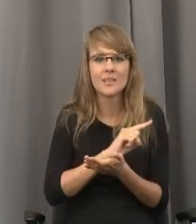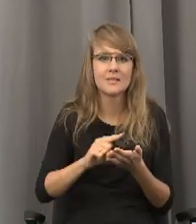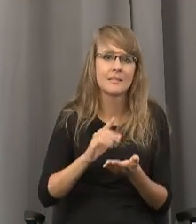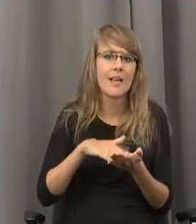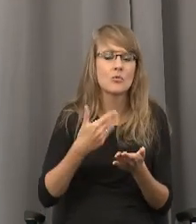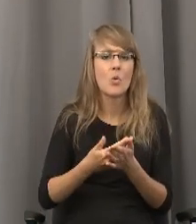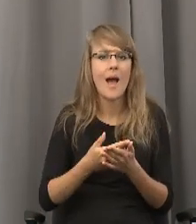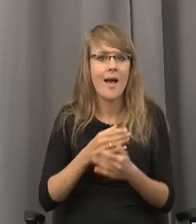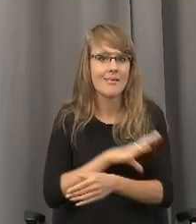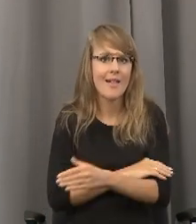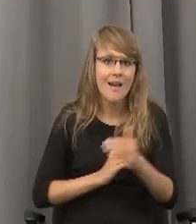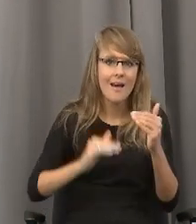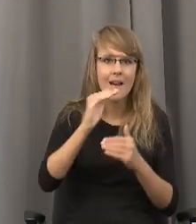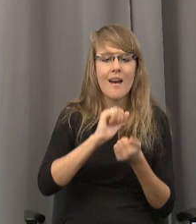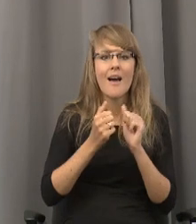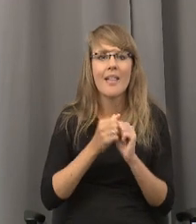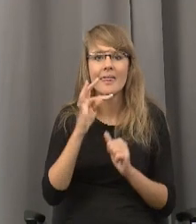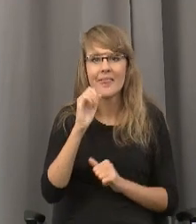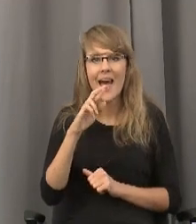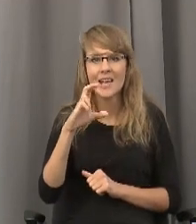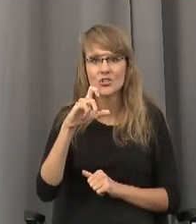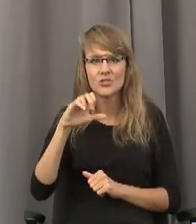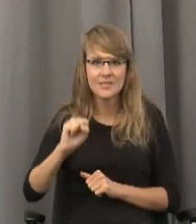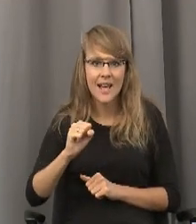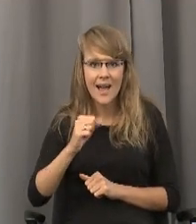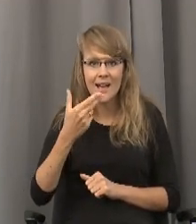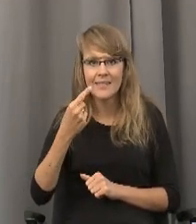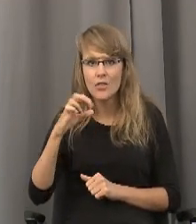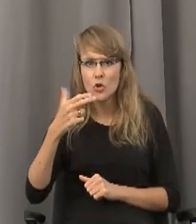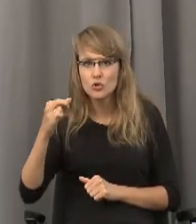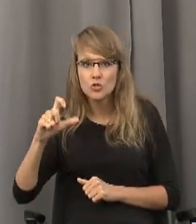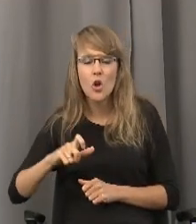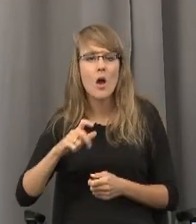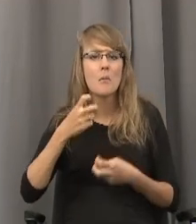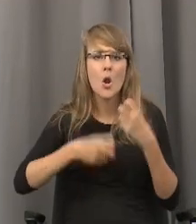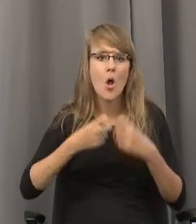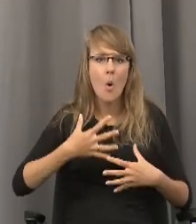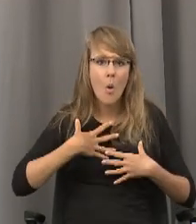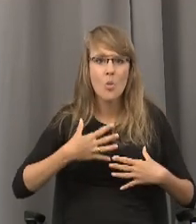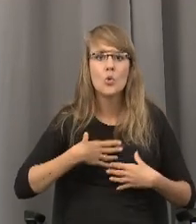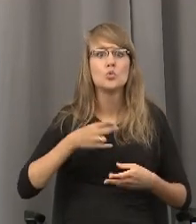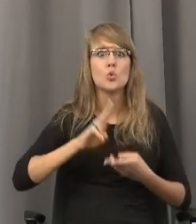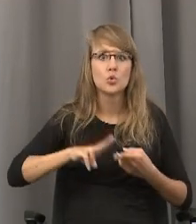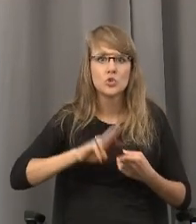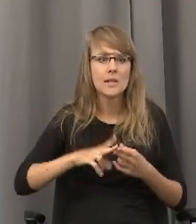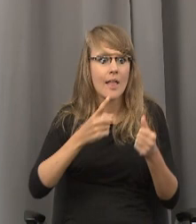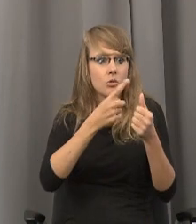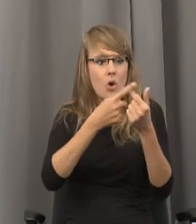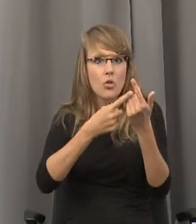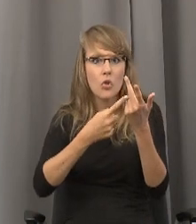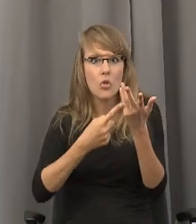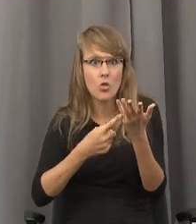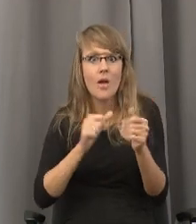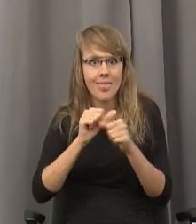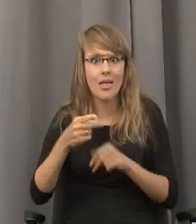najczęstsze, prawda, ale też niedoczynność tarczycy, choroby układu oddechowego, cukrzycę, to te czynniki